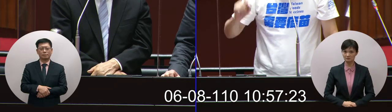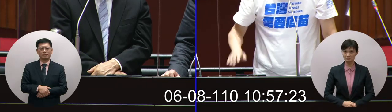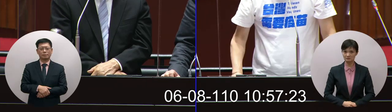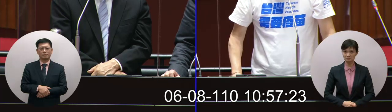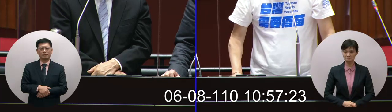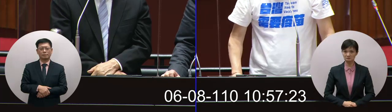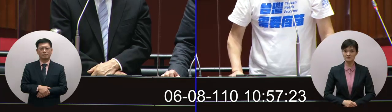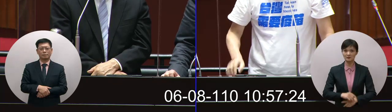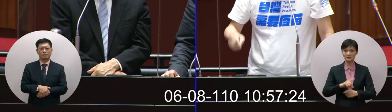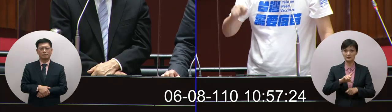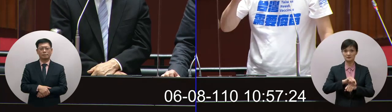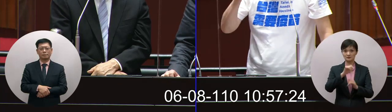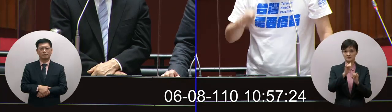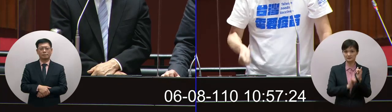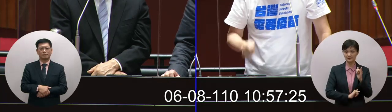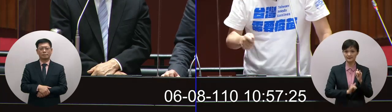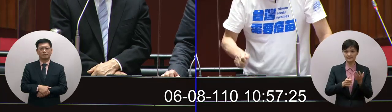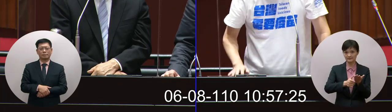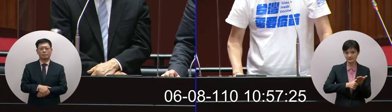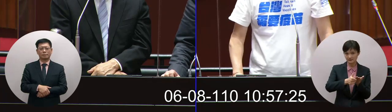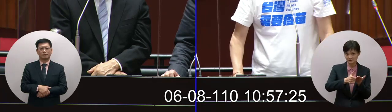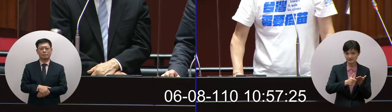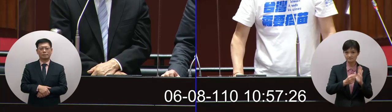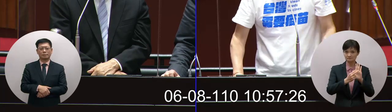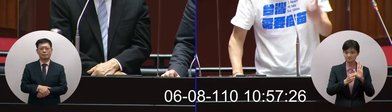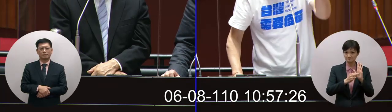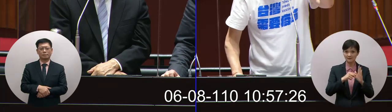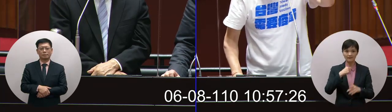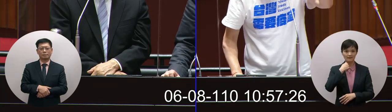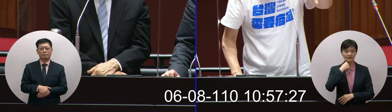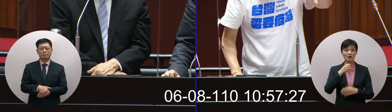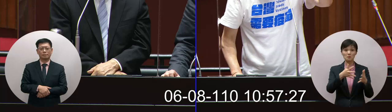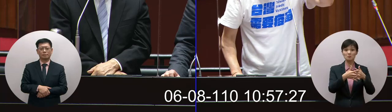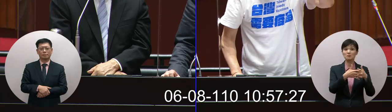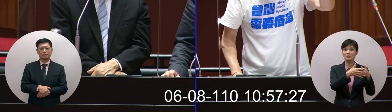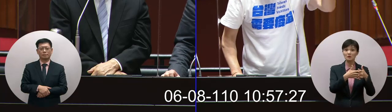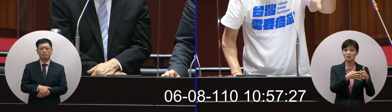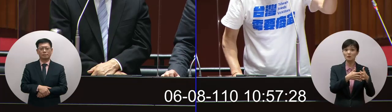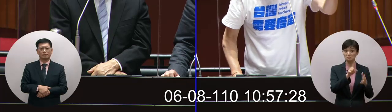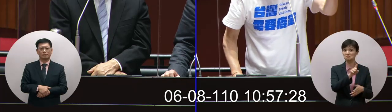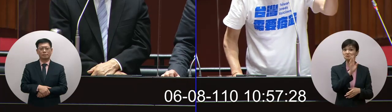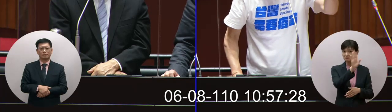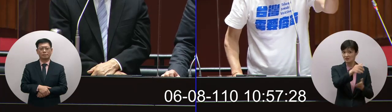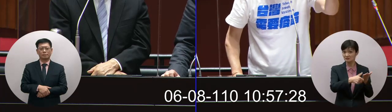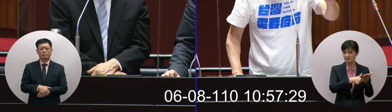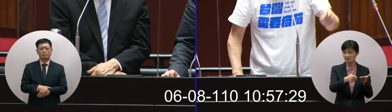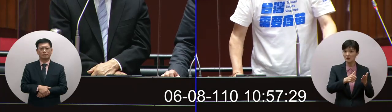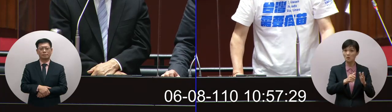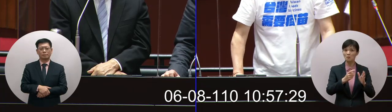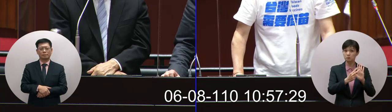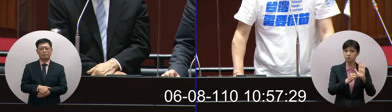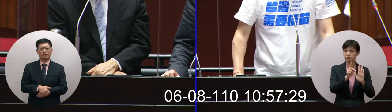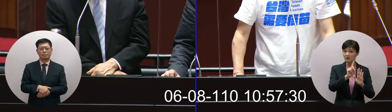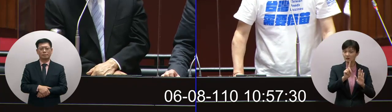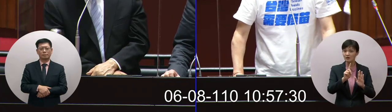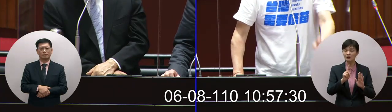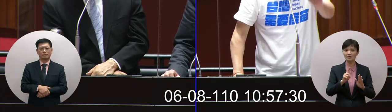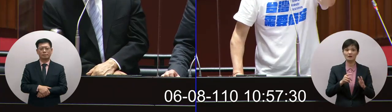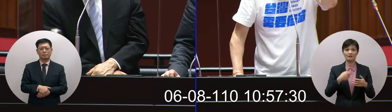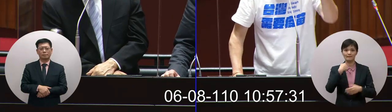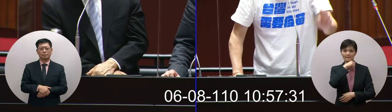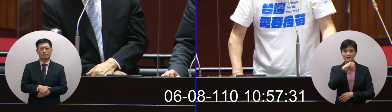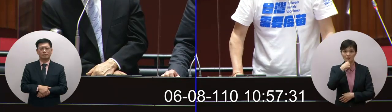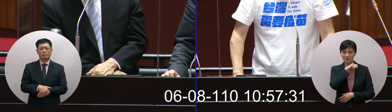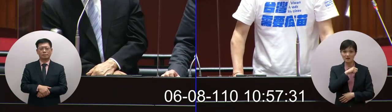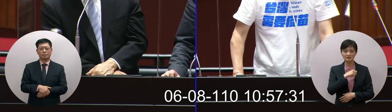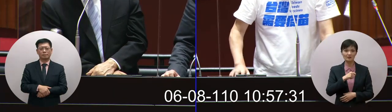《时代》杂志说，台湾是有最碰风的，美国的《时代》杂志啊，最碰风的防疫政策。英